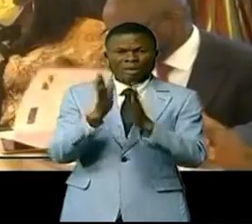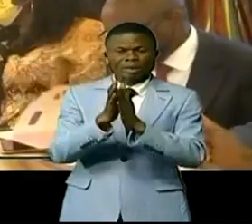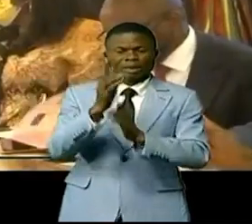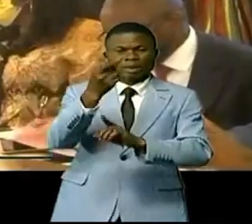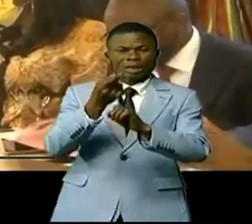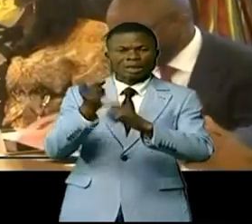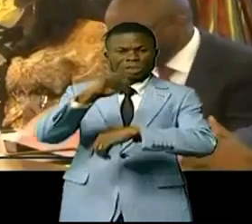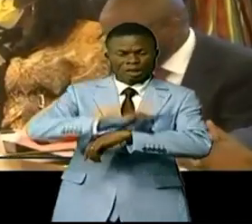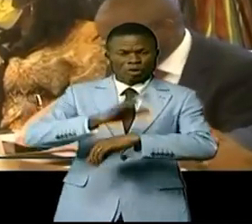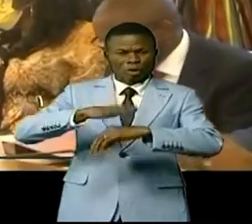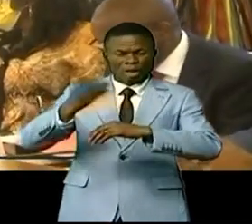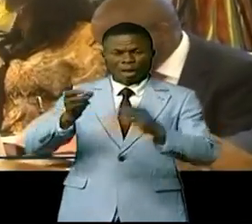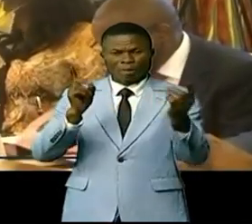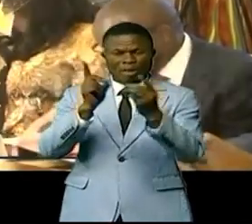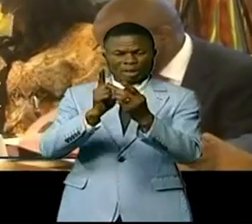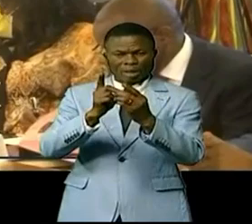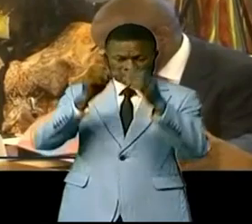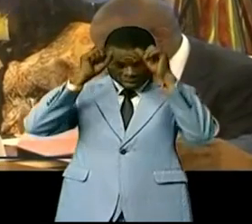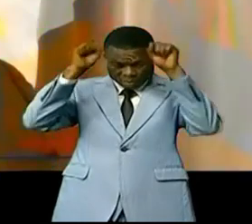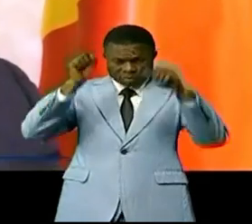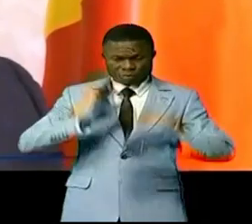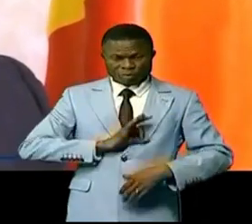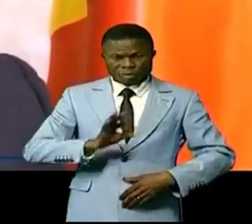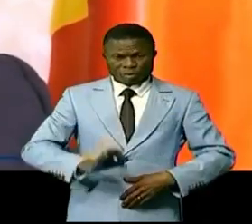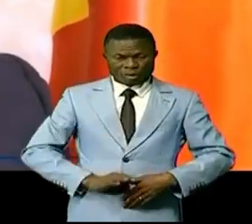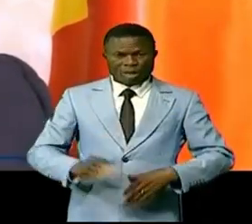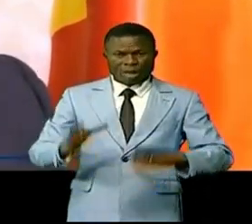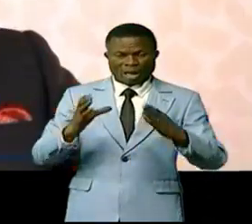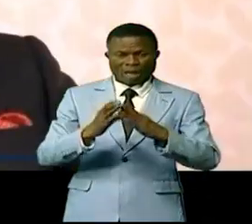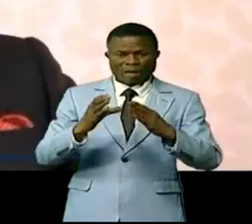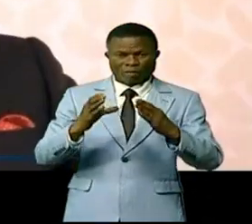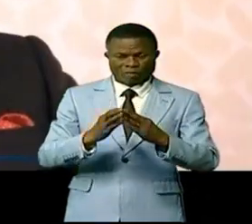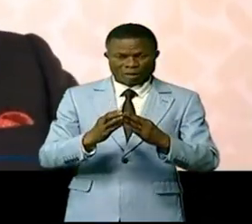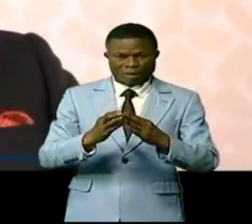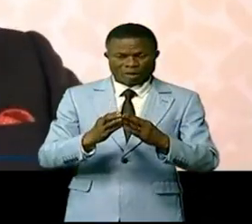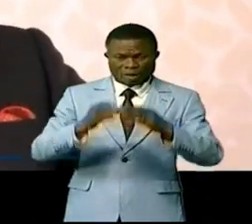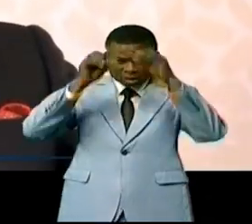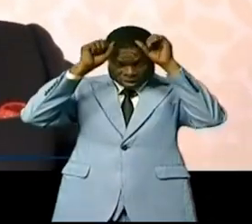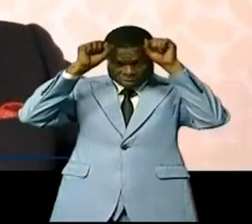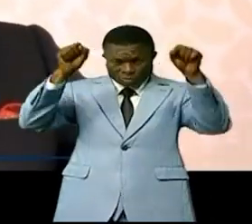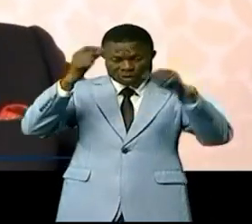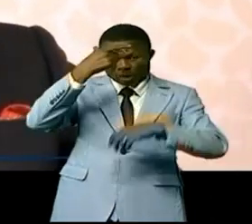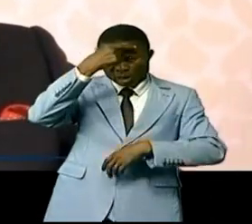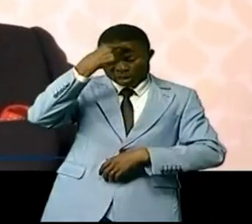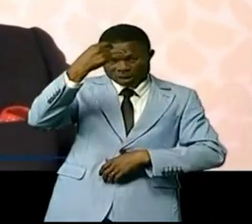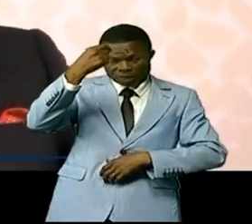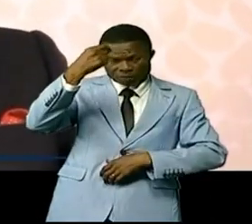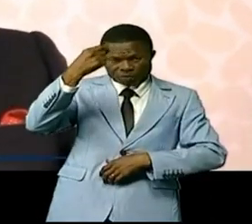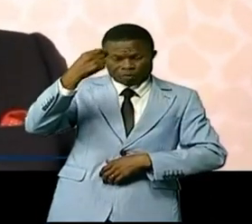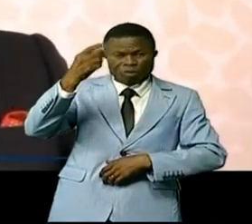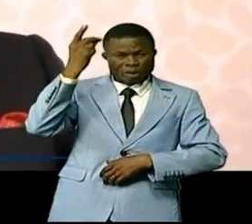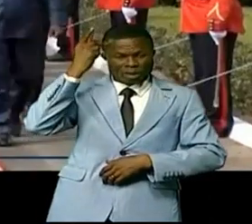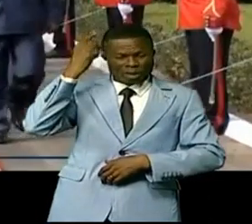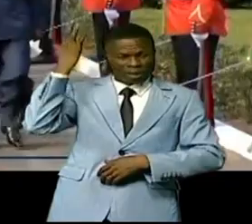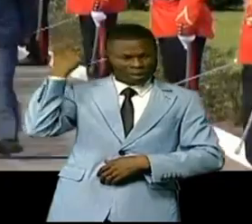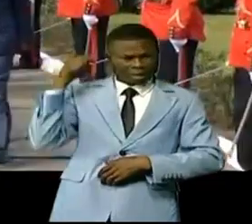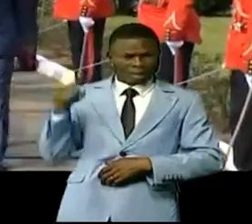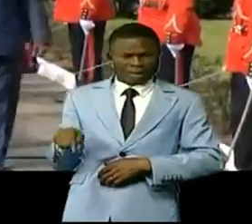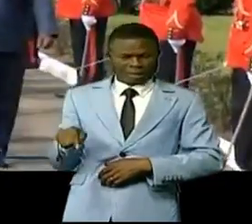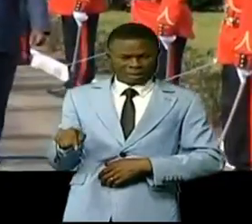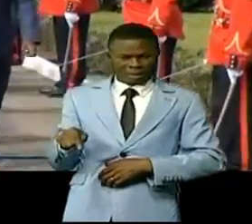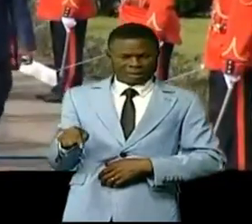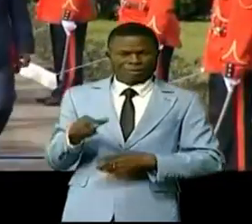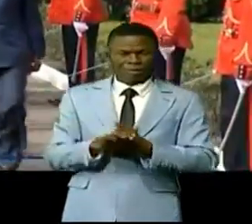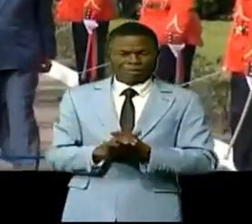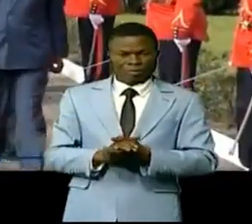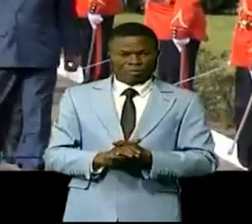le tête-à-tête entre le président Félix Tshisekedi et le président Denis Sassou Nguesso à Kinshasa.